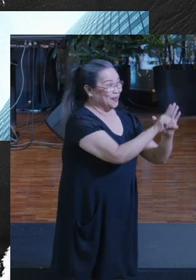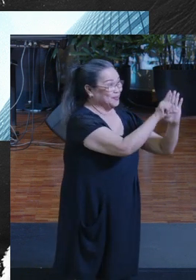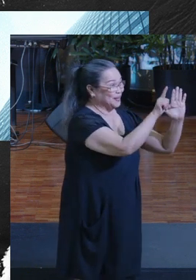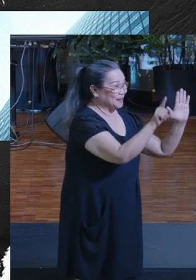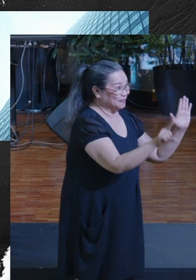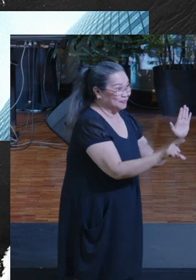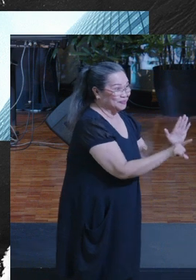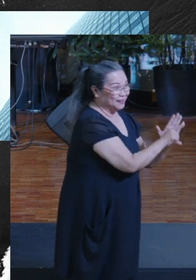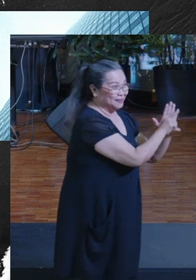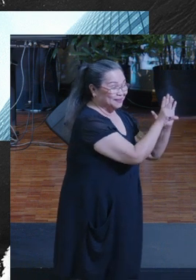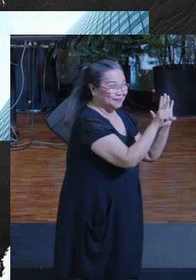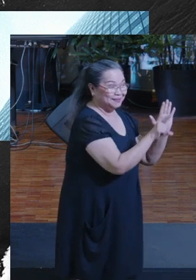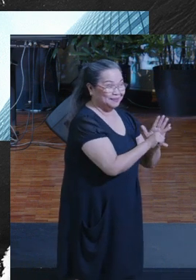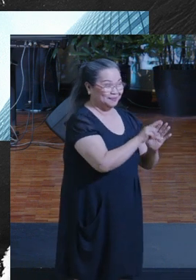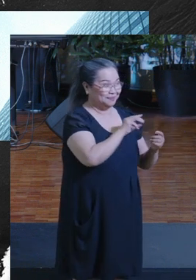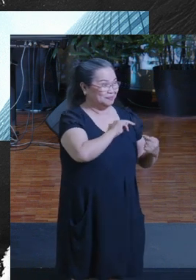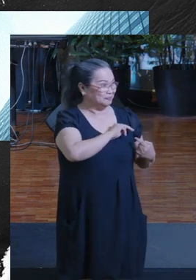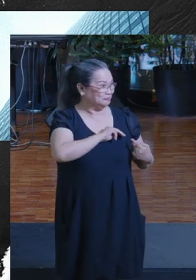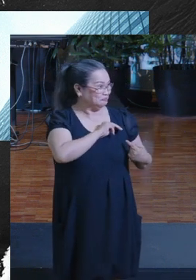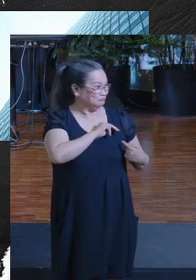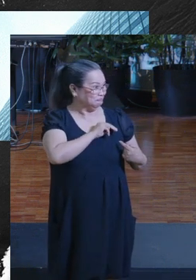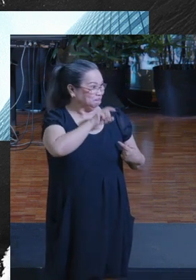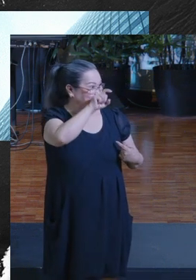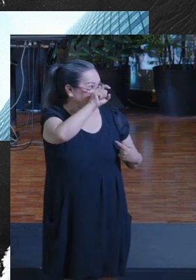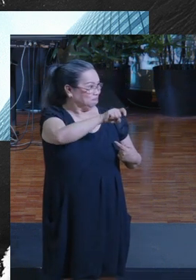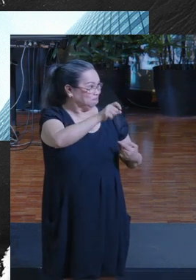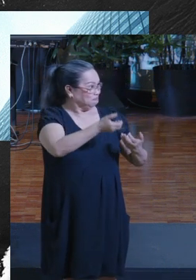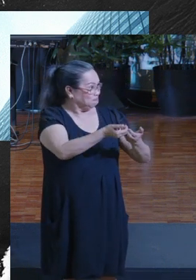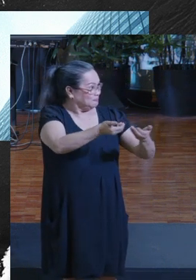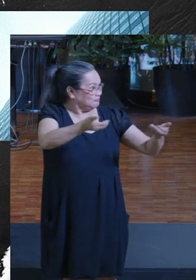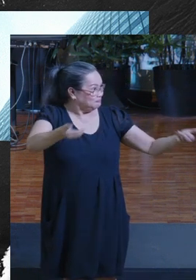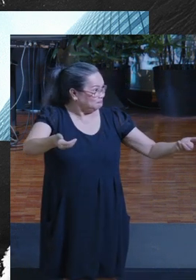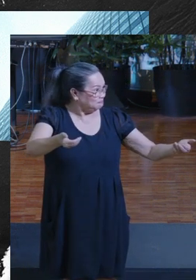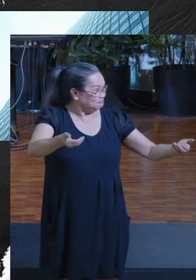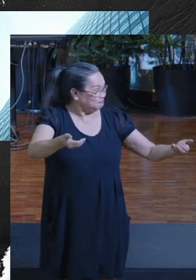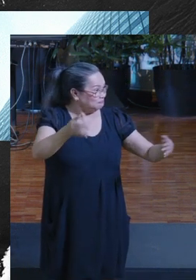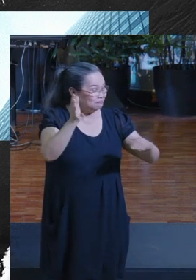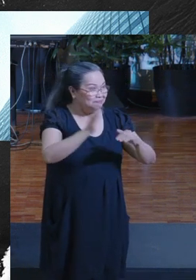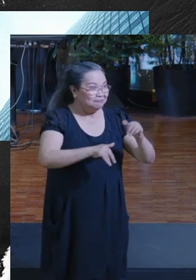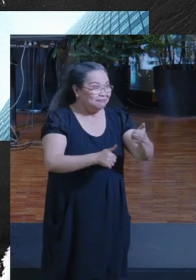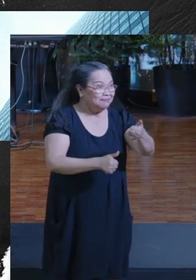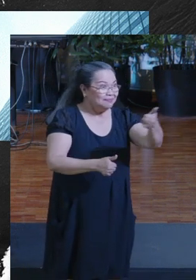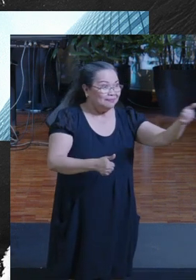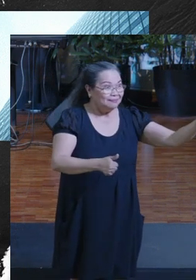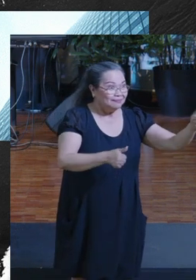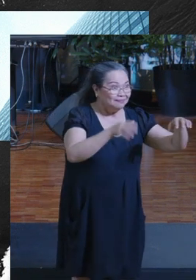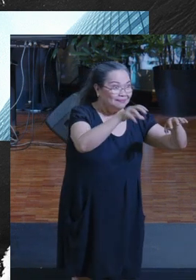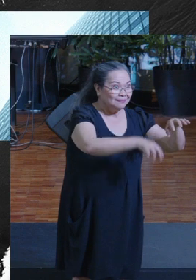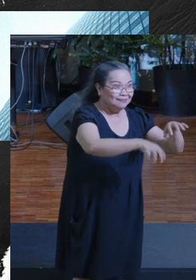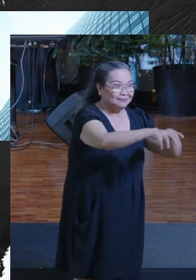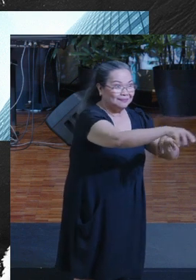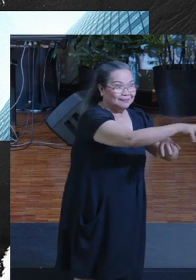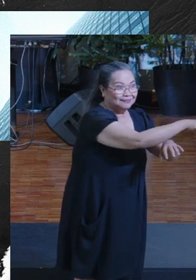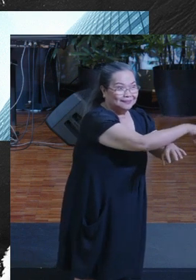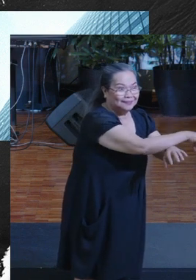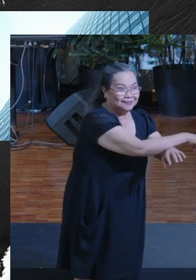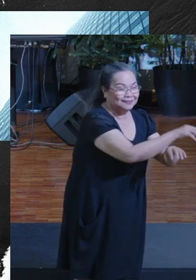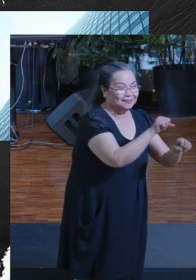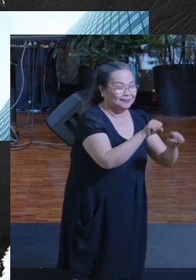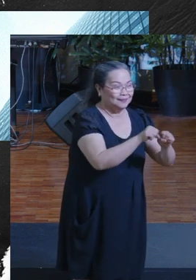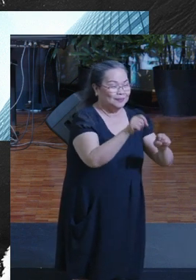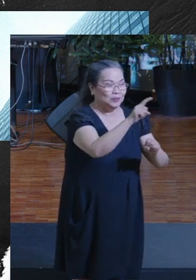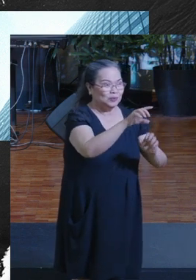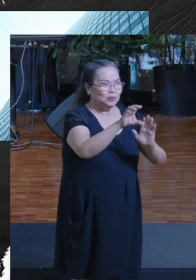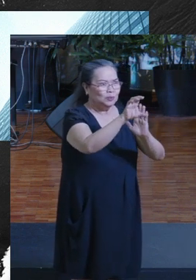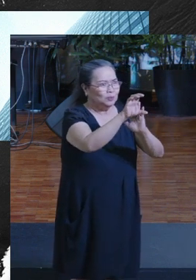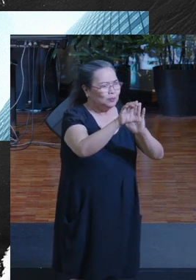No? Moral laws para sila ay maiba sa ibang bansa na nasa paligid nila. No? Civil